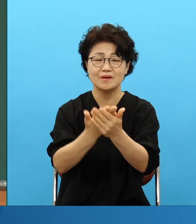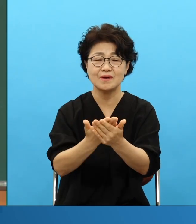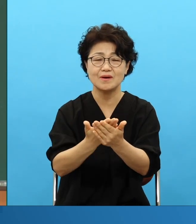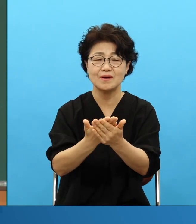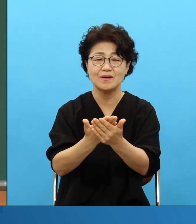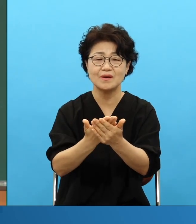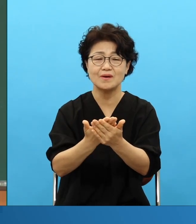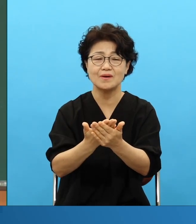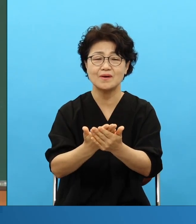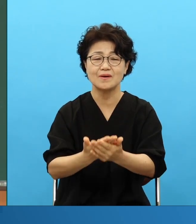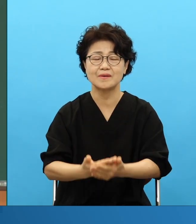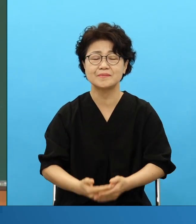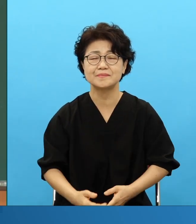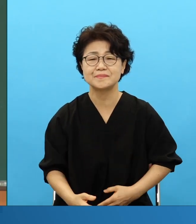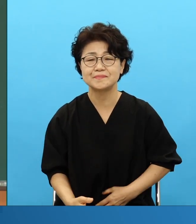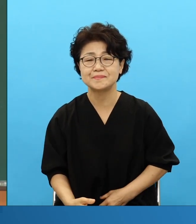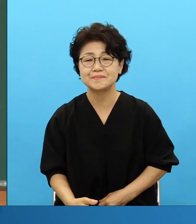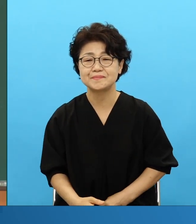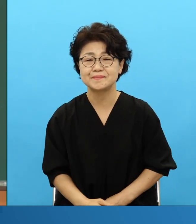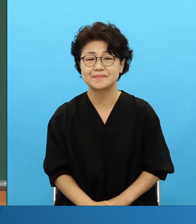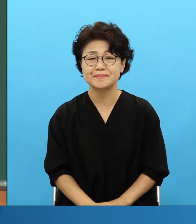주옵소서.